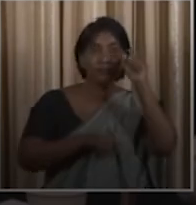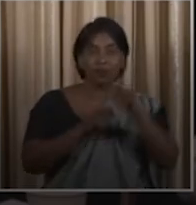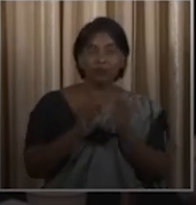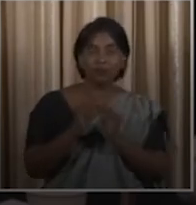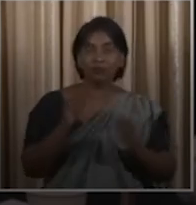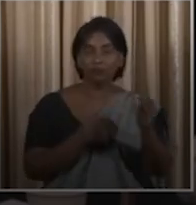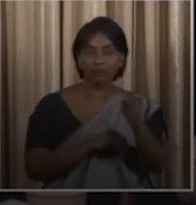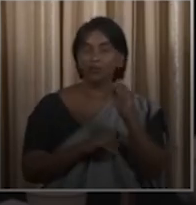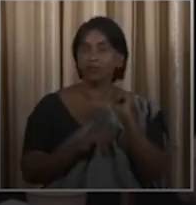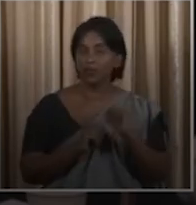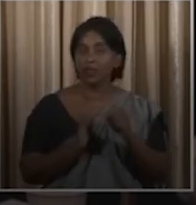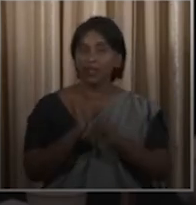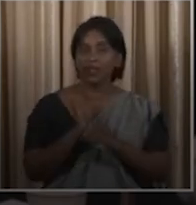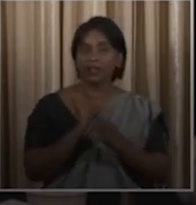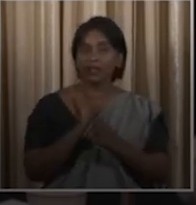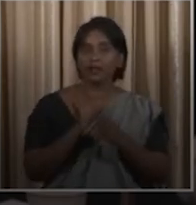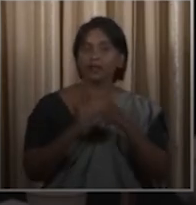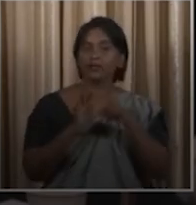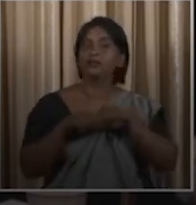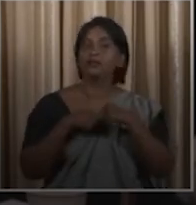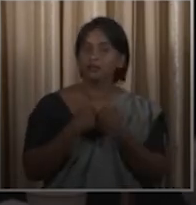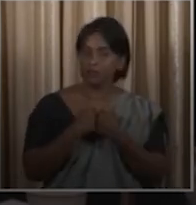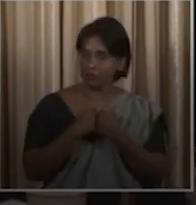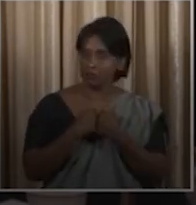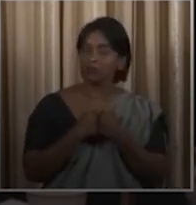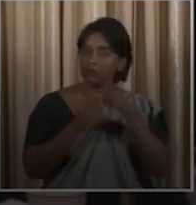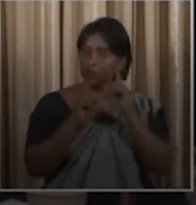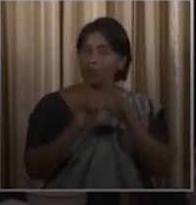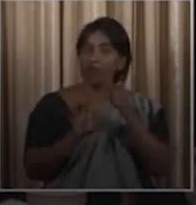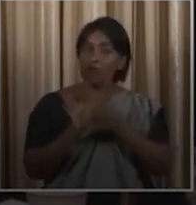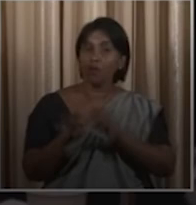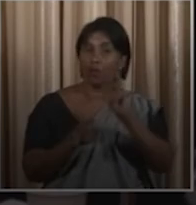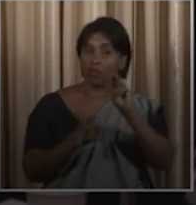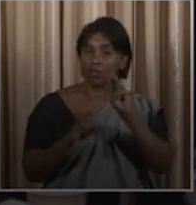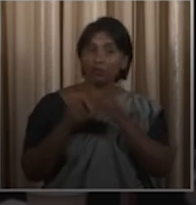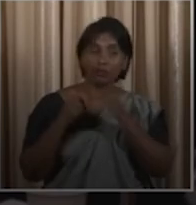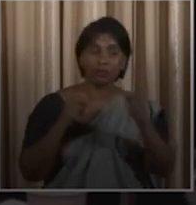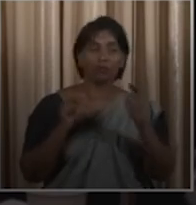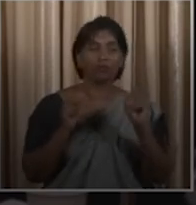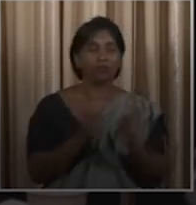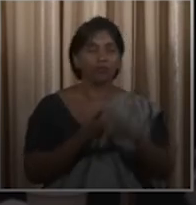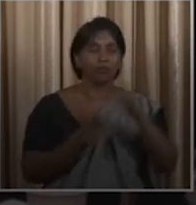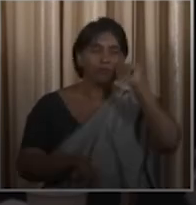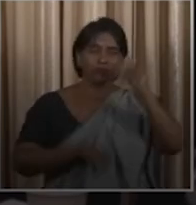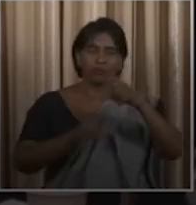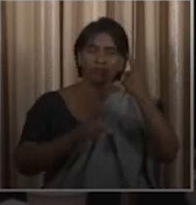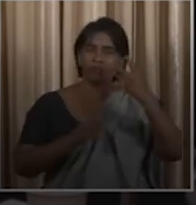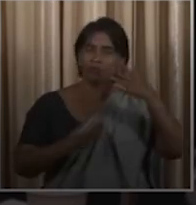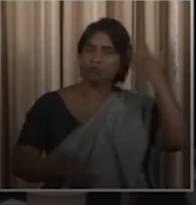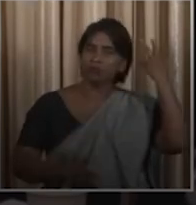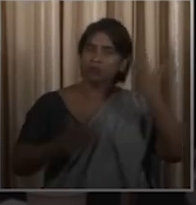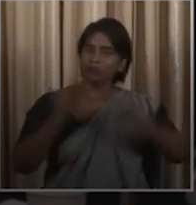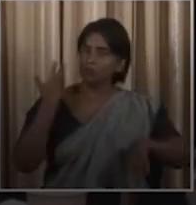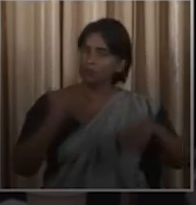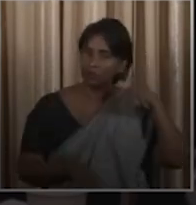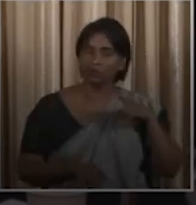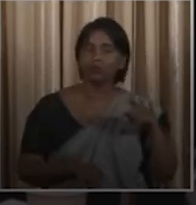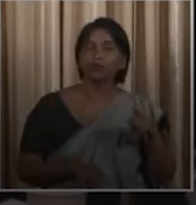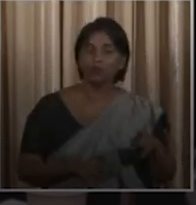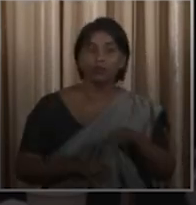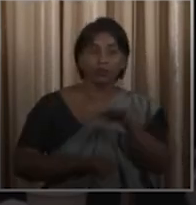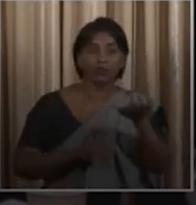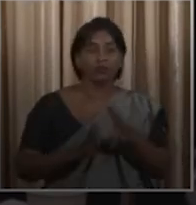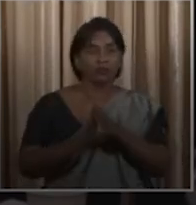සංවිධානය. මේකයි සිද්ධ වුනේ. 30 අවුරුද්දක යුද්ධය දහස් ගණන් මිනිසු මිය ගියා මේ මහ පොළොව ඇති තරම් ලේ වලින් තෙත් වුණා